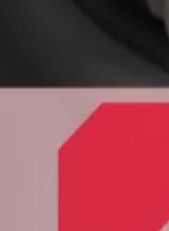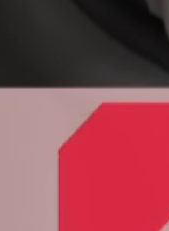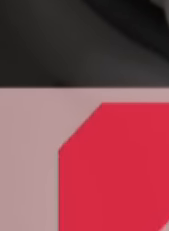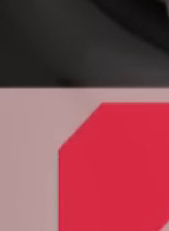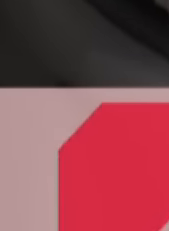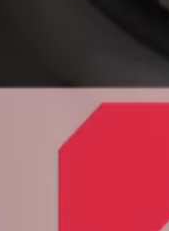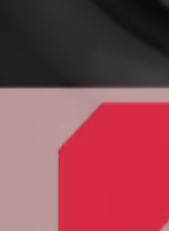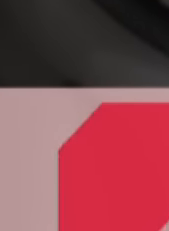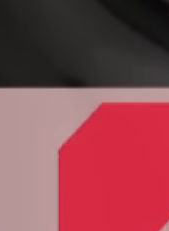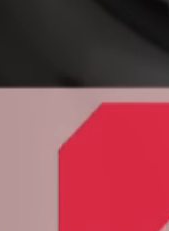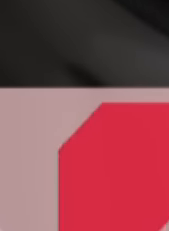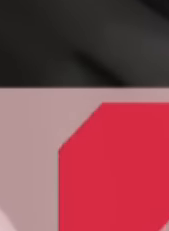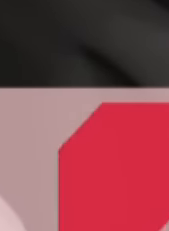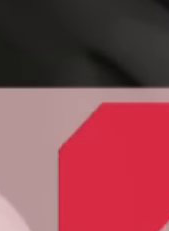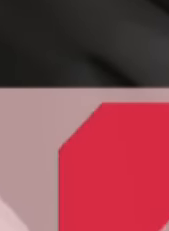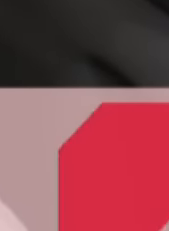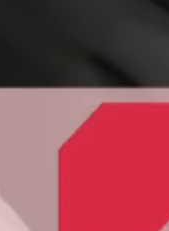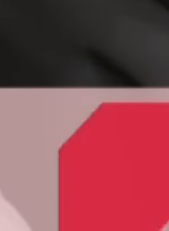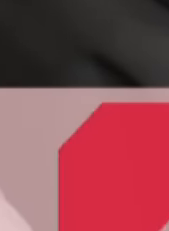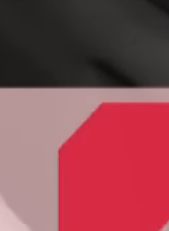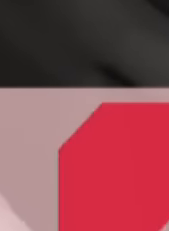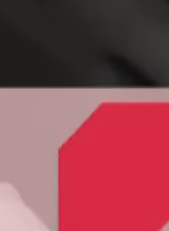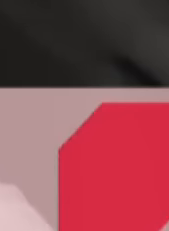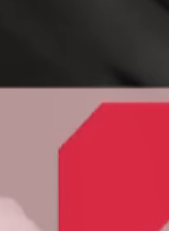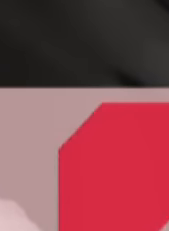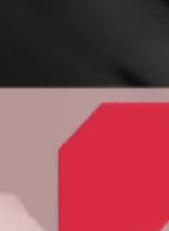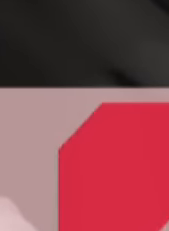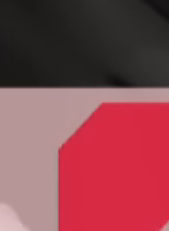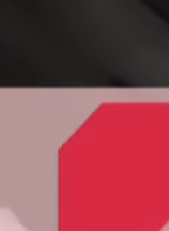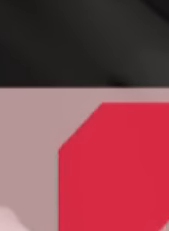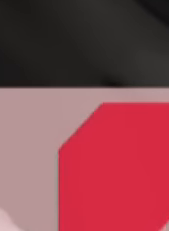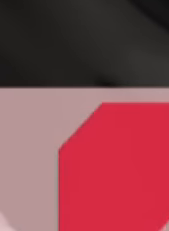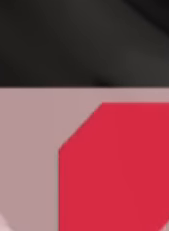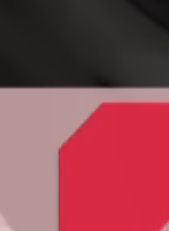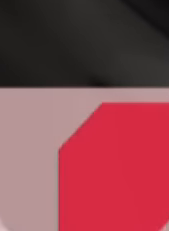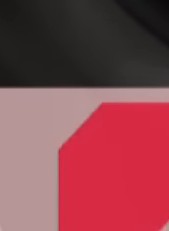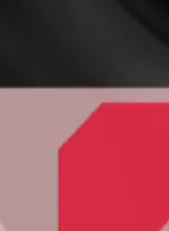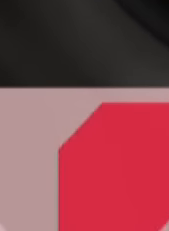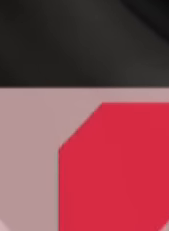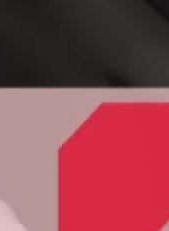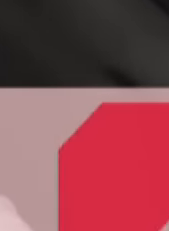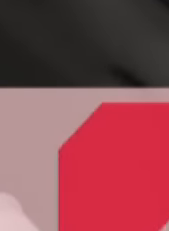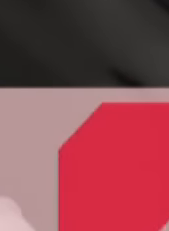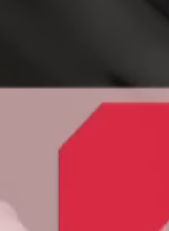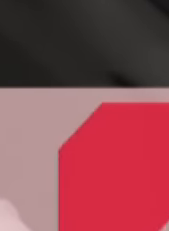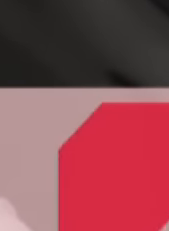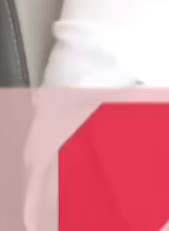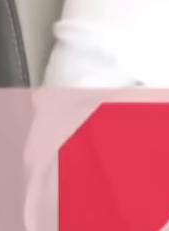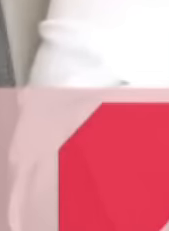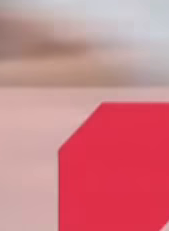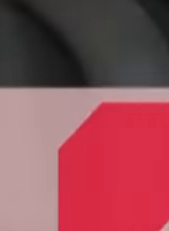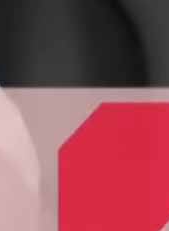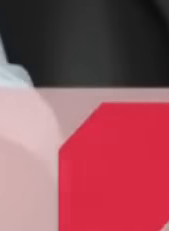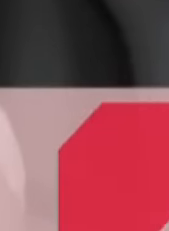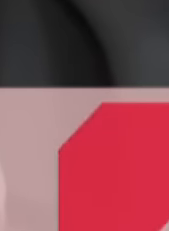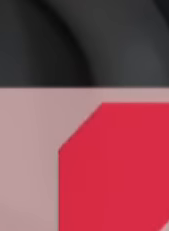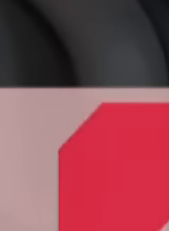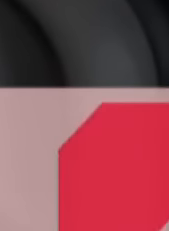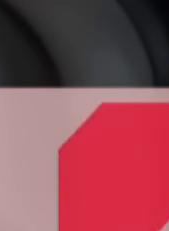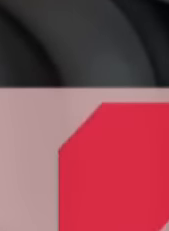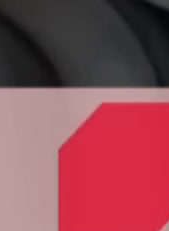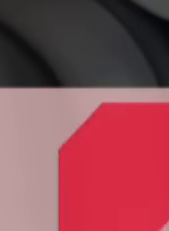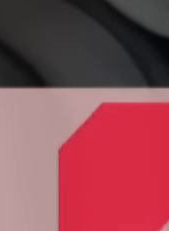이 보수 쪽 정치인들이 몸살이느라 그걸 제대로 안 해온 게 문제였다고 생각합니다. 인생이